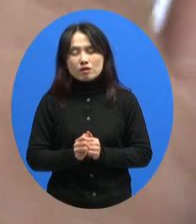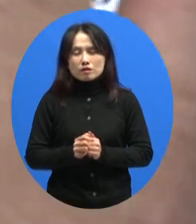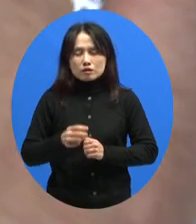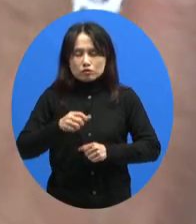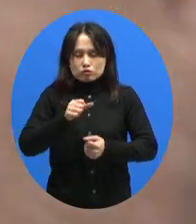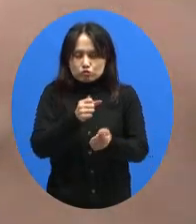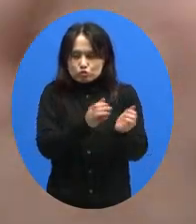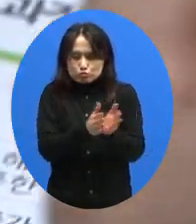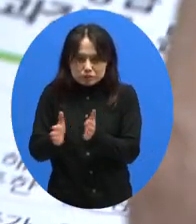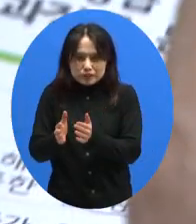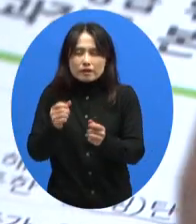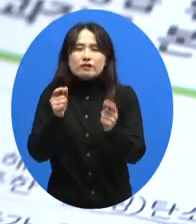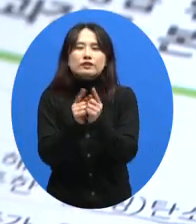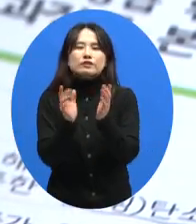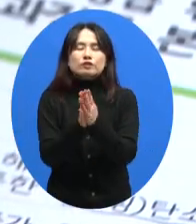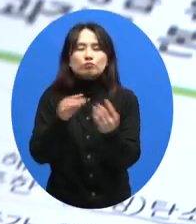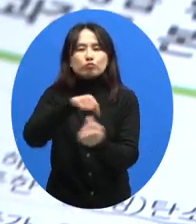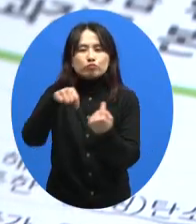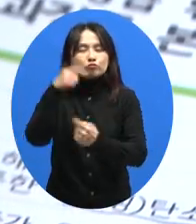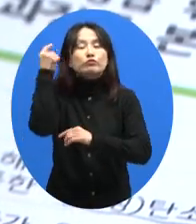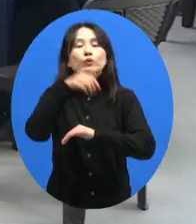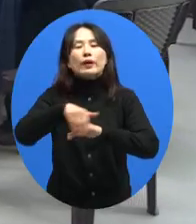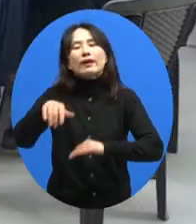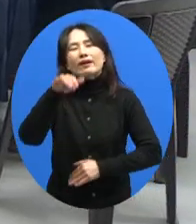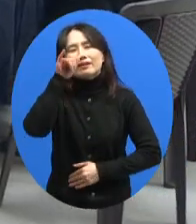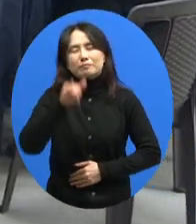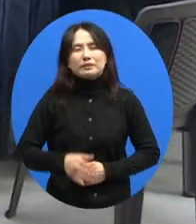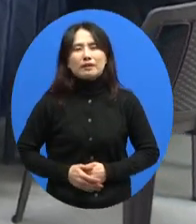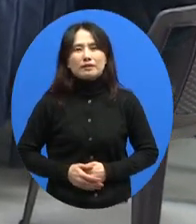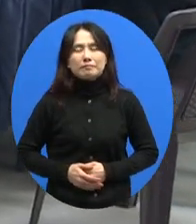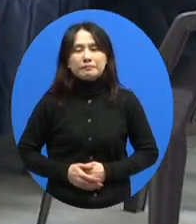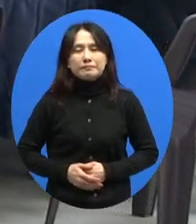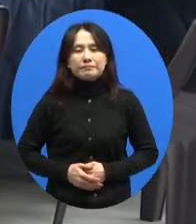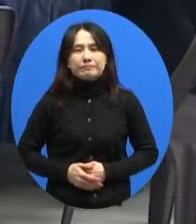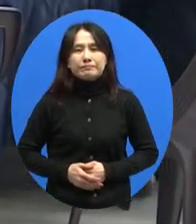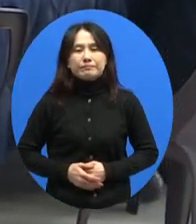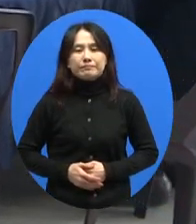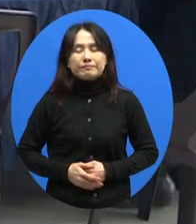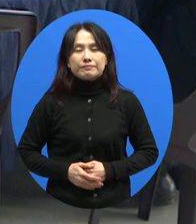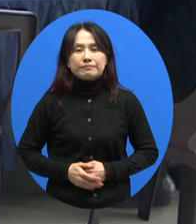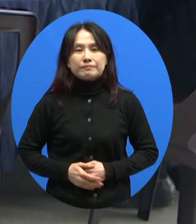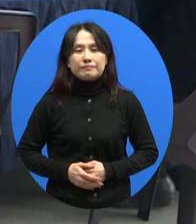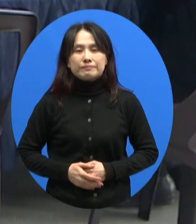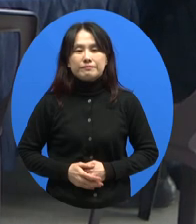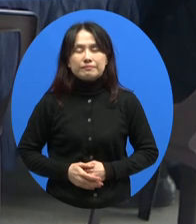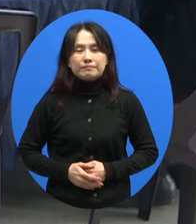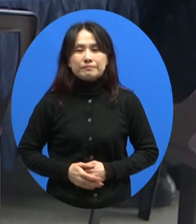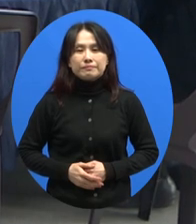경기도정에 직접 반영할 구상입니다. 경기지TV 최지연입니다.